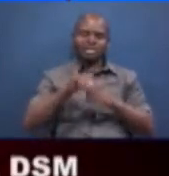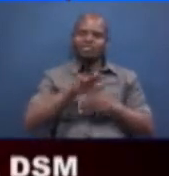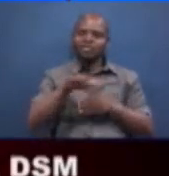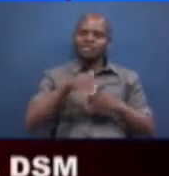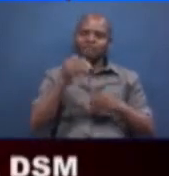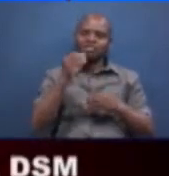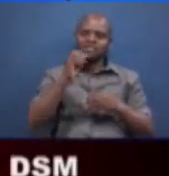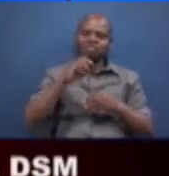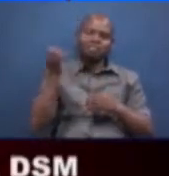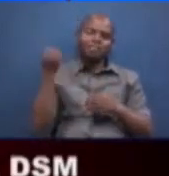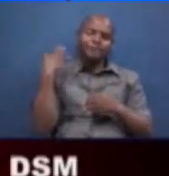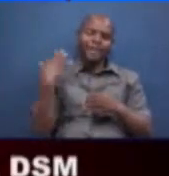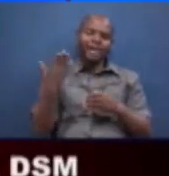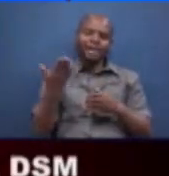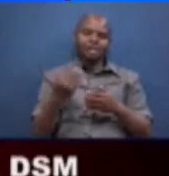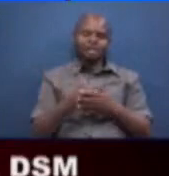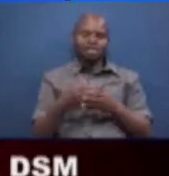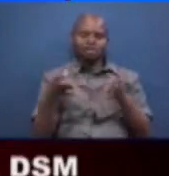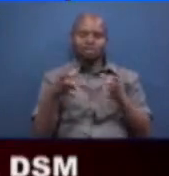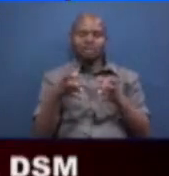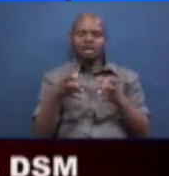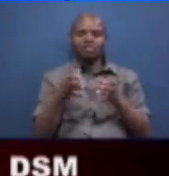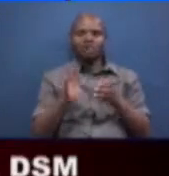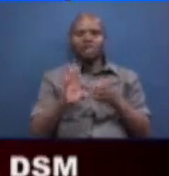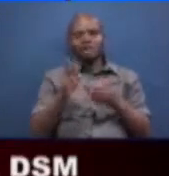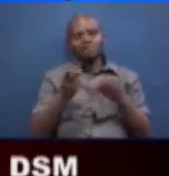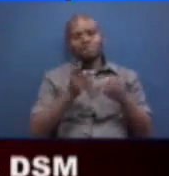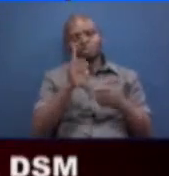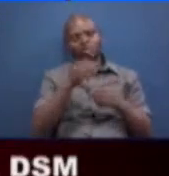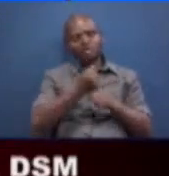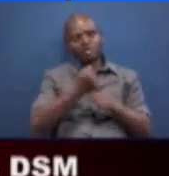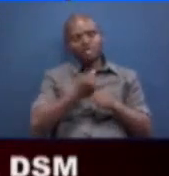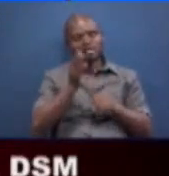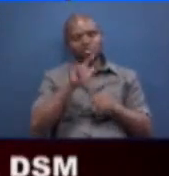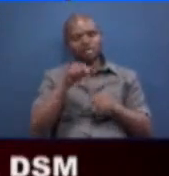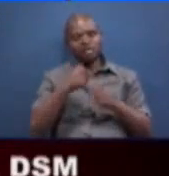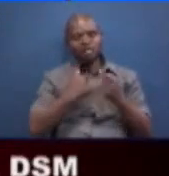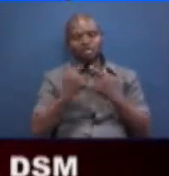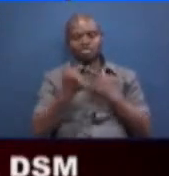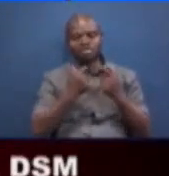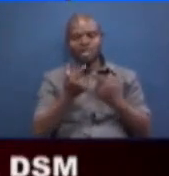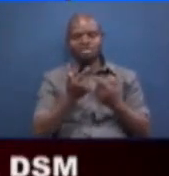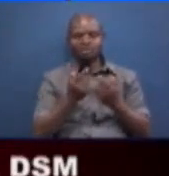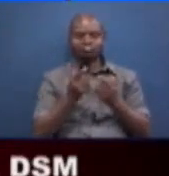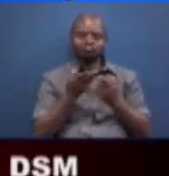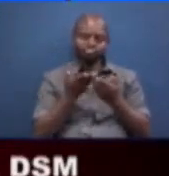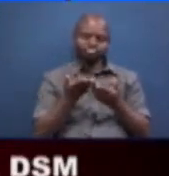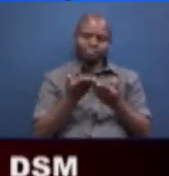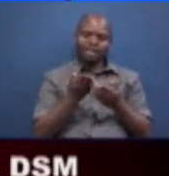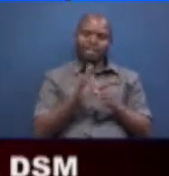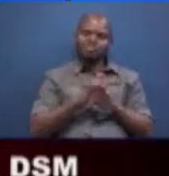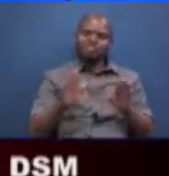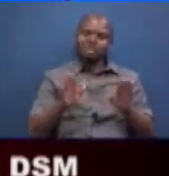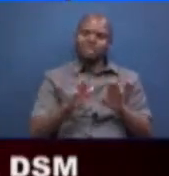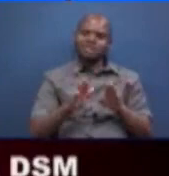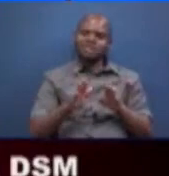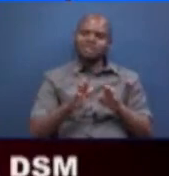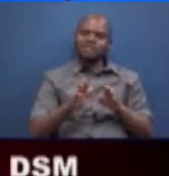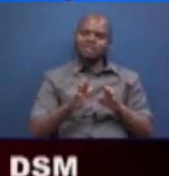viwanja vya CCM pale Mbeya, ukiwa ni mkutano wake ambao umefanyika huko siku ya leo. Wazungumzaji walikuwa ni orodha ndefu, basi hao ni baadhi ya